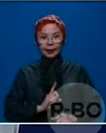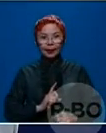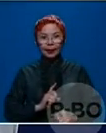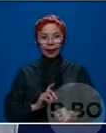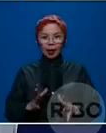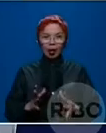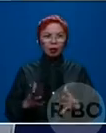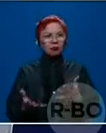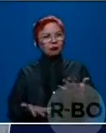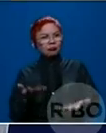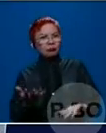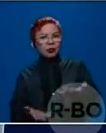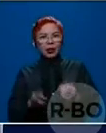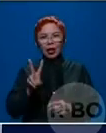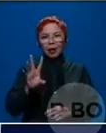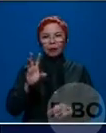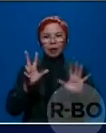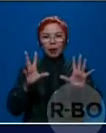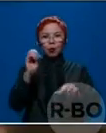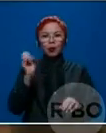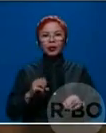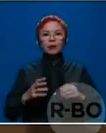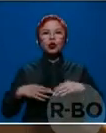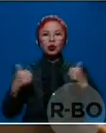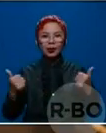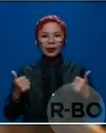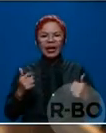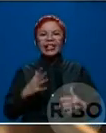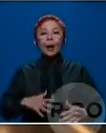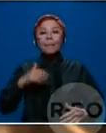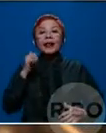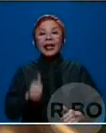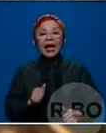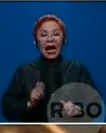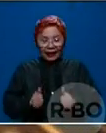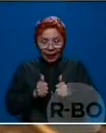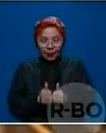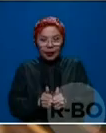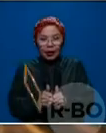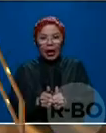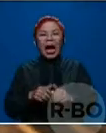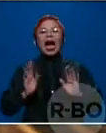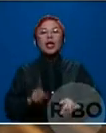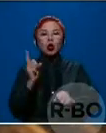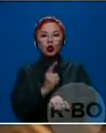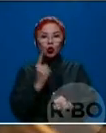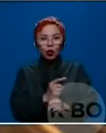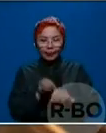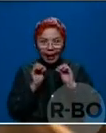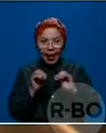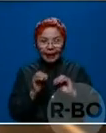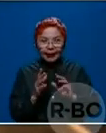ada 80% yang sukses kuncinya adalah pendampingan kuncinya adalah mentoring kuncinya itu ada di